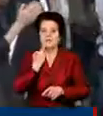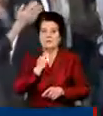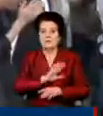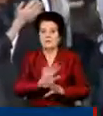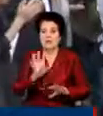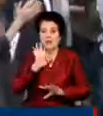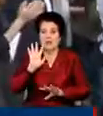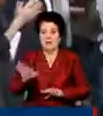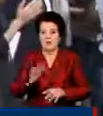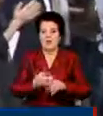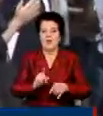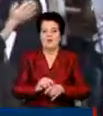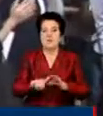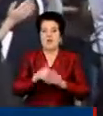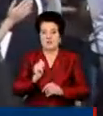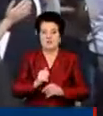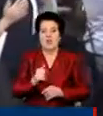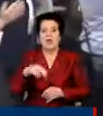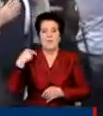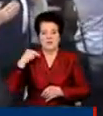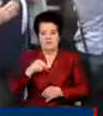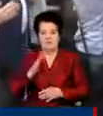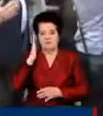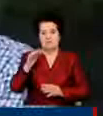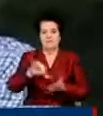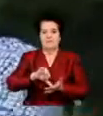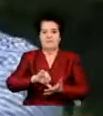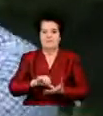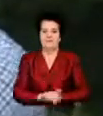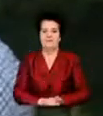va ignora și că va candida la alegerile prezidențiale de anul viitor.